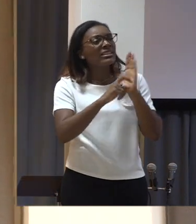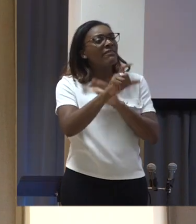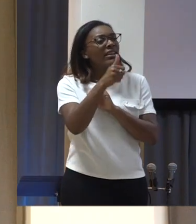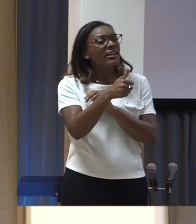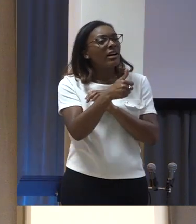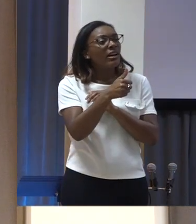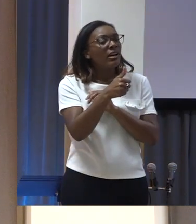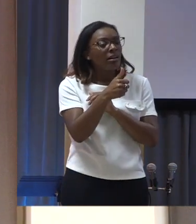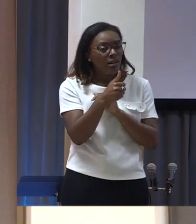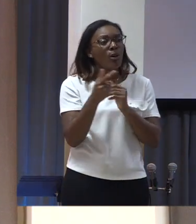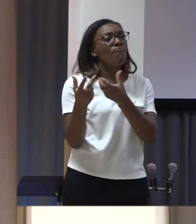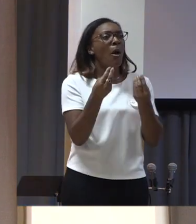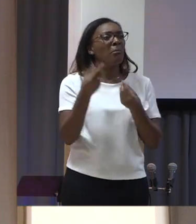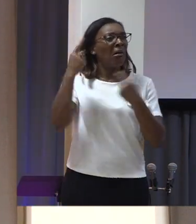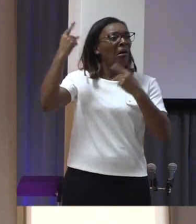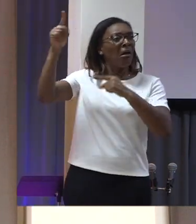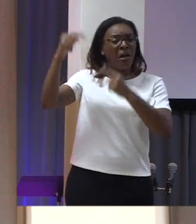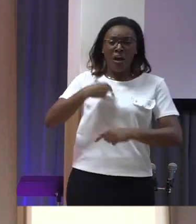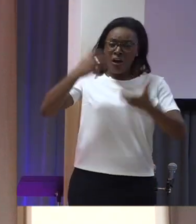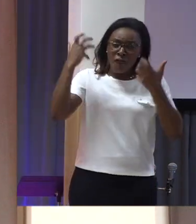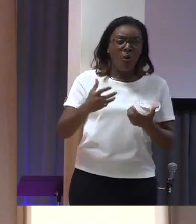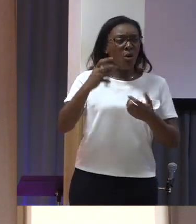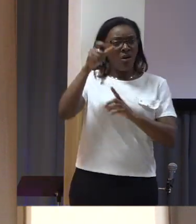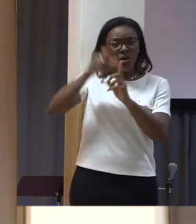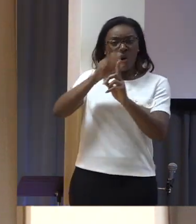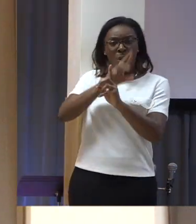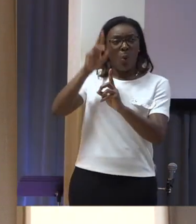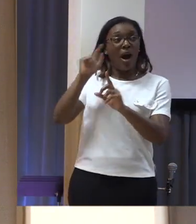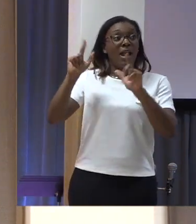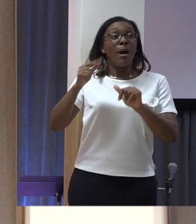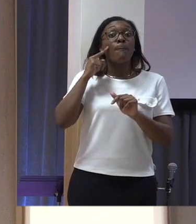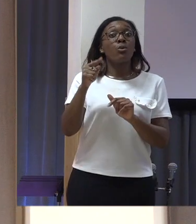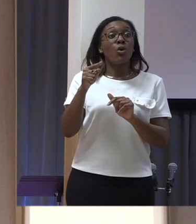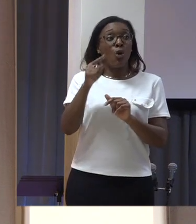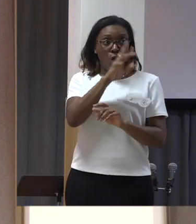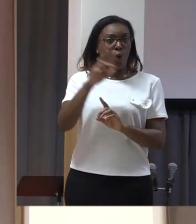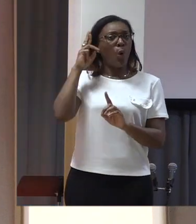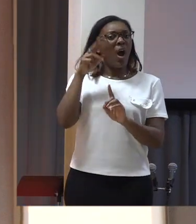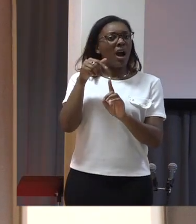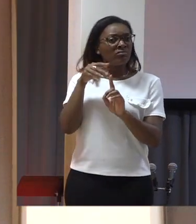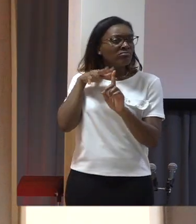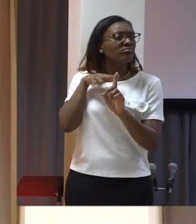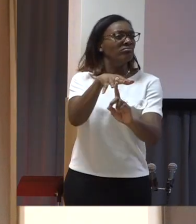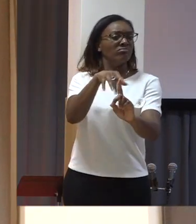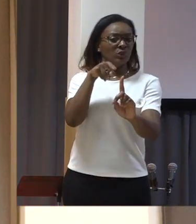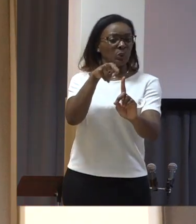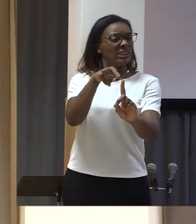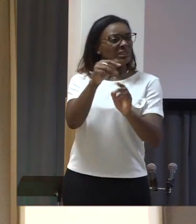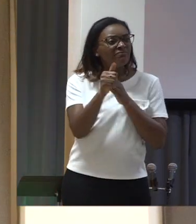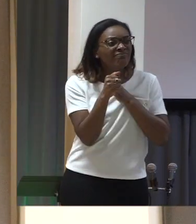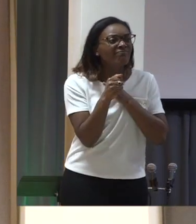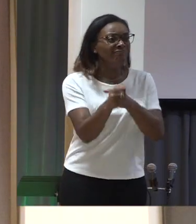nous voulons un roi pour qu'il puisse mener, pour qu'il puisse conduire nos guerres.